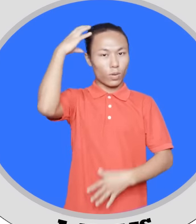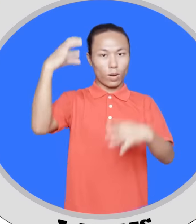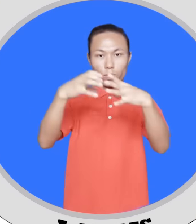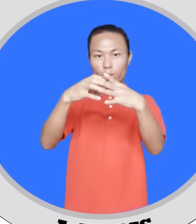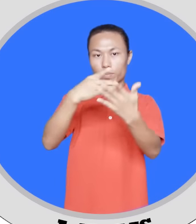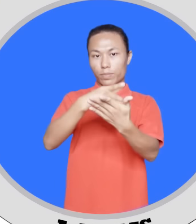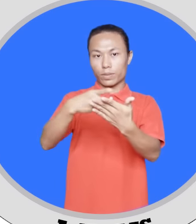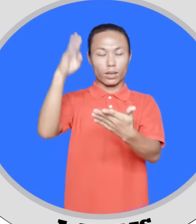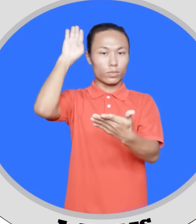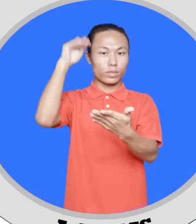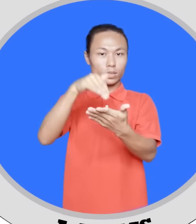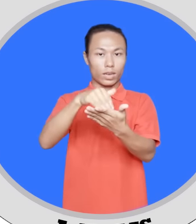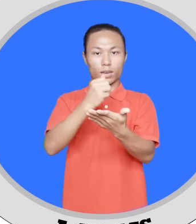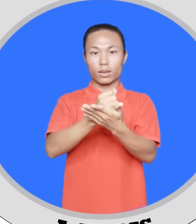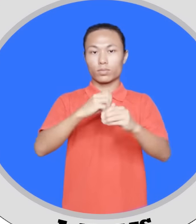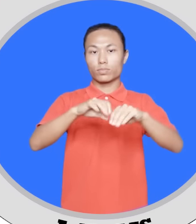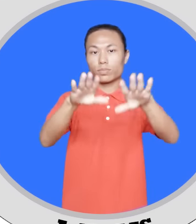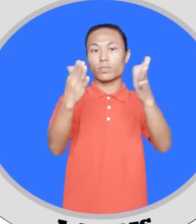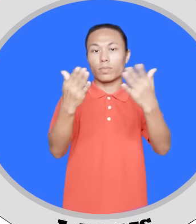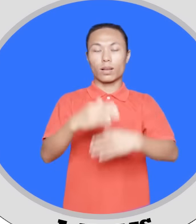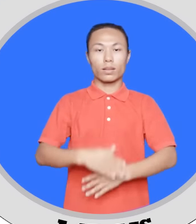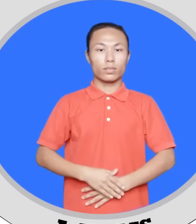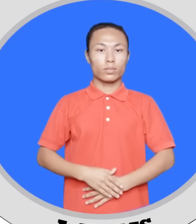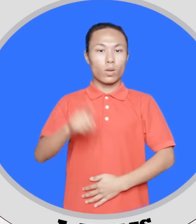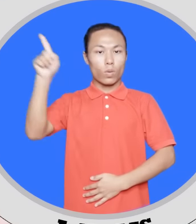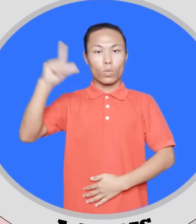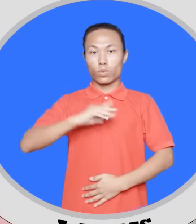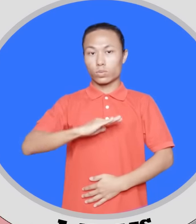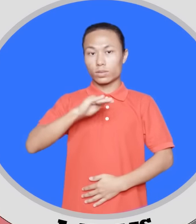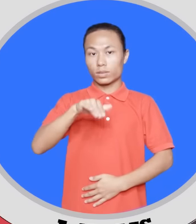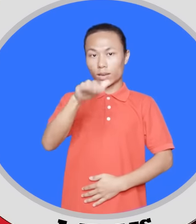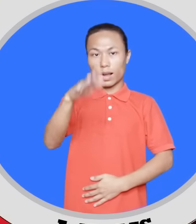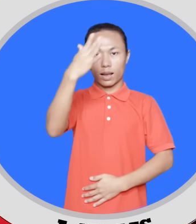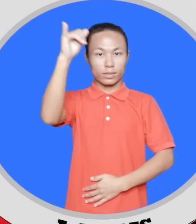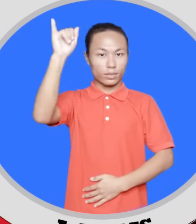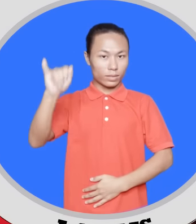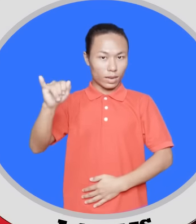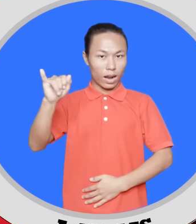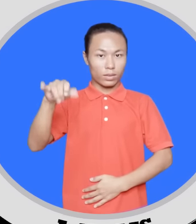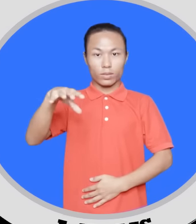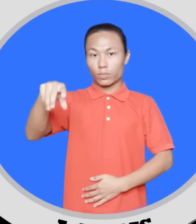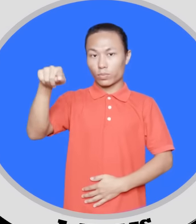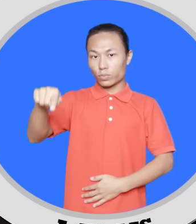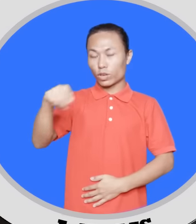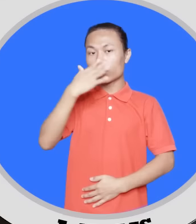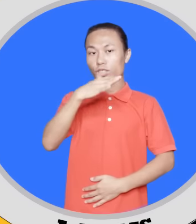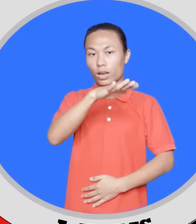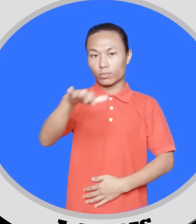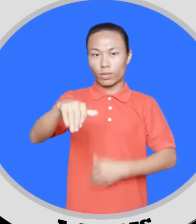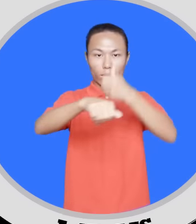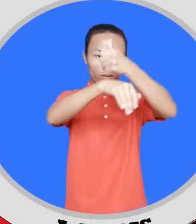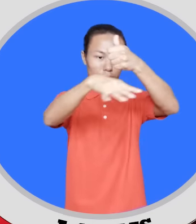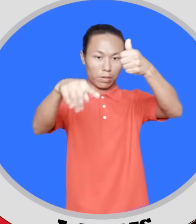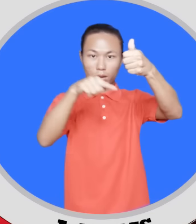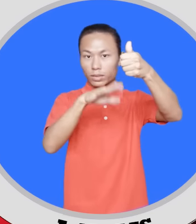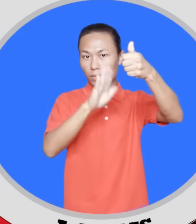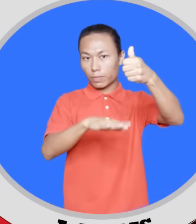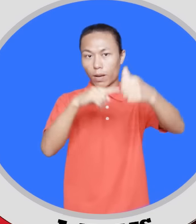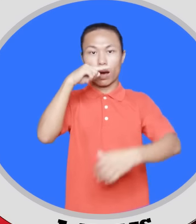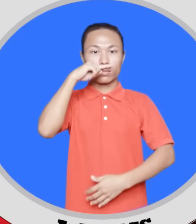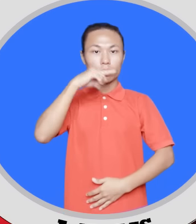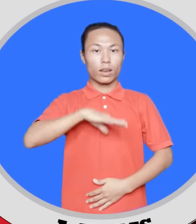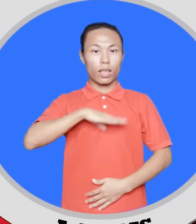လွန်သူတွေကိုအပြစ်ပေးနိုင်ရေးအလေးမြတ်ဆောင်ရွက်နေရလို့ NUG ကထုတ်ပြန်ခဲ့တဲ့သတင်းပဲဖြစ်ပါတယ်ရှင်စကိုင်းတို